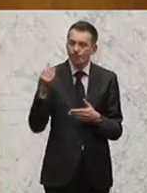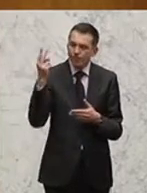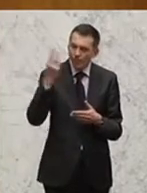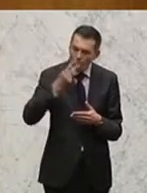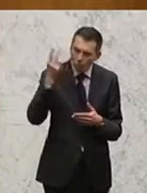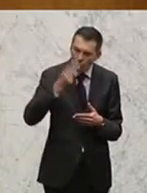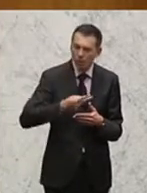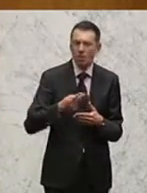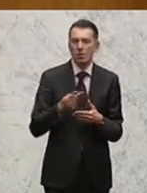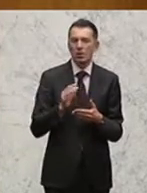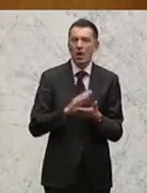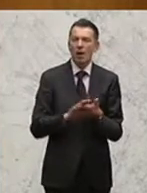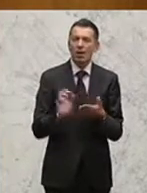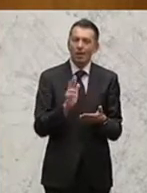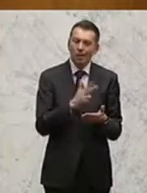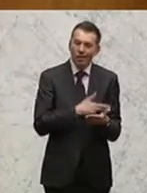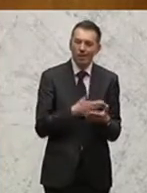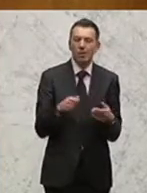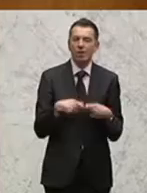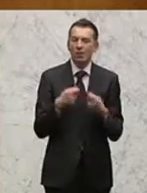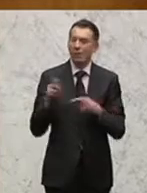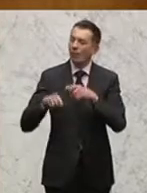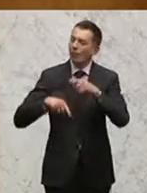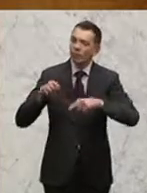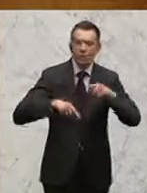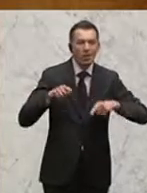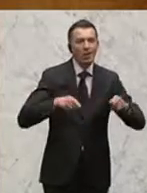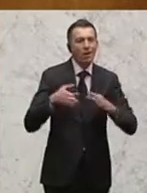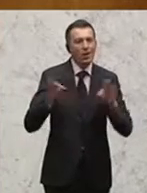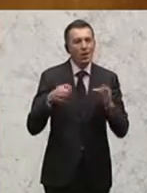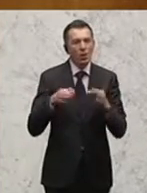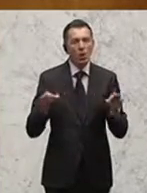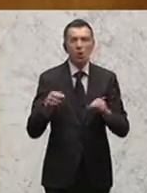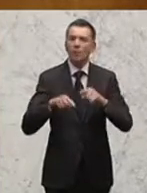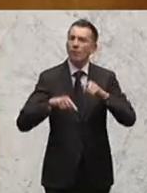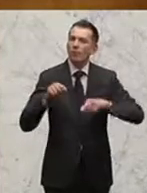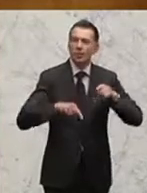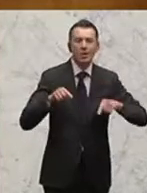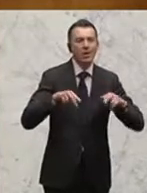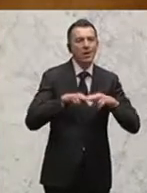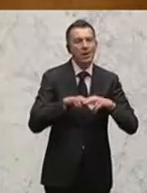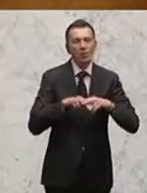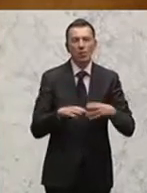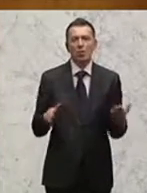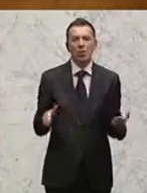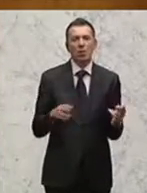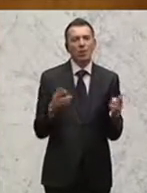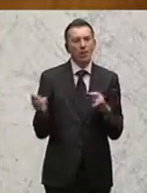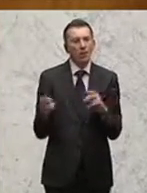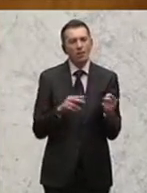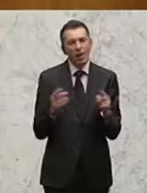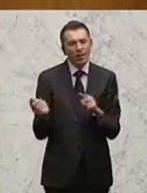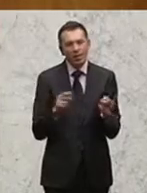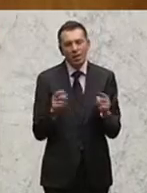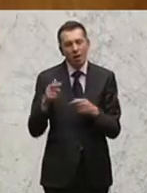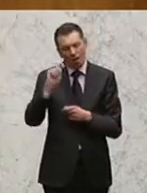es einfach Realität ist, dass es verschiedenste Religionen gibt, verschiedene Nationen, dass hier gegenseitiger Respekt